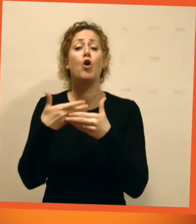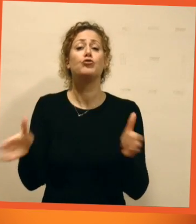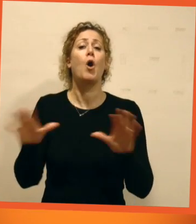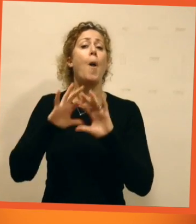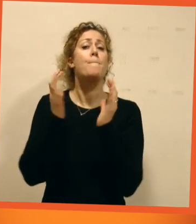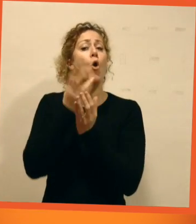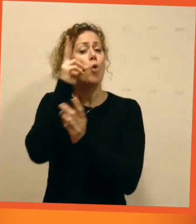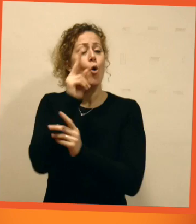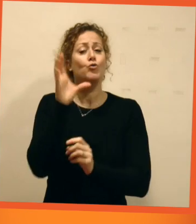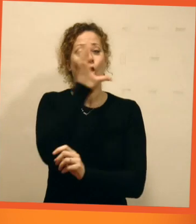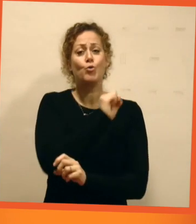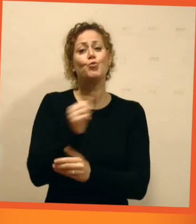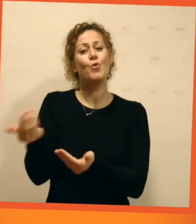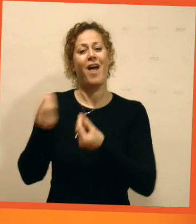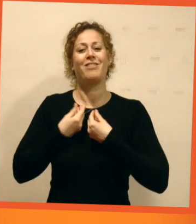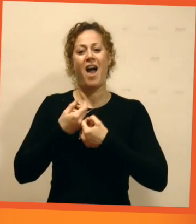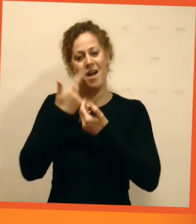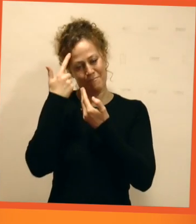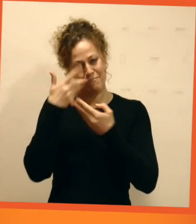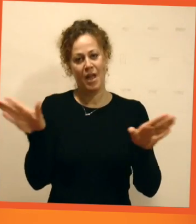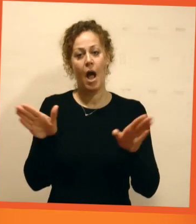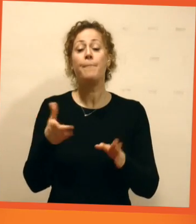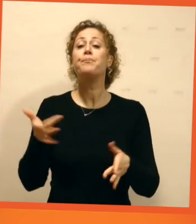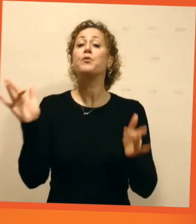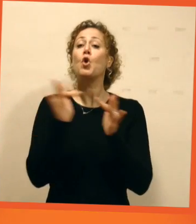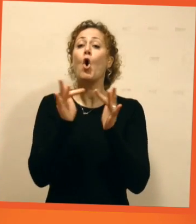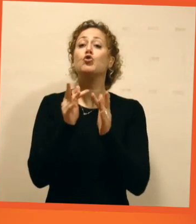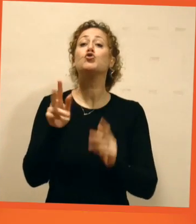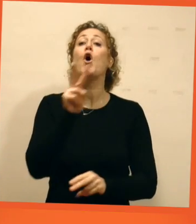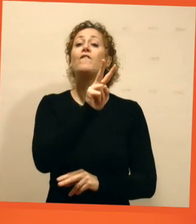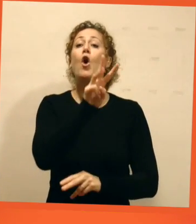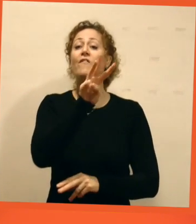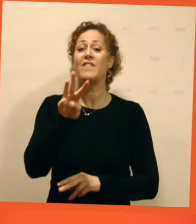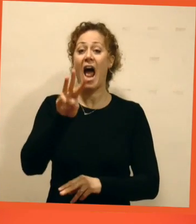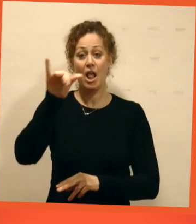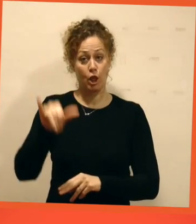Ricordo tutti i contatti dell'associazione Volumbrite,